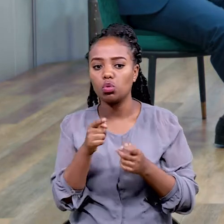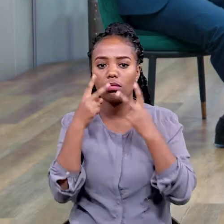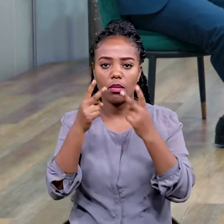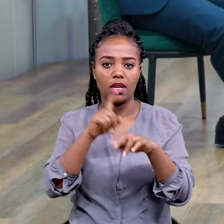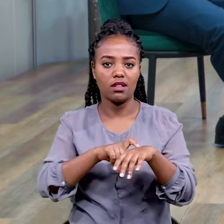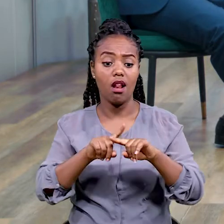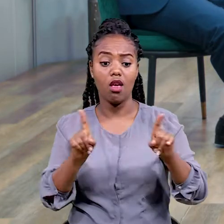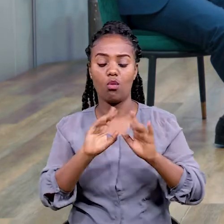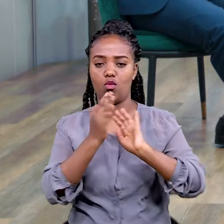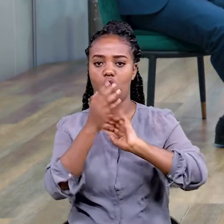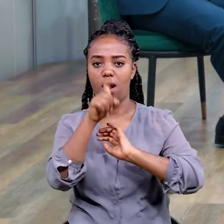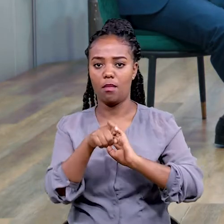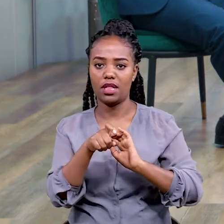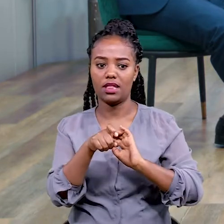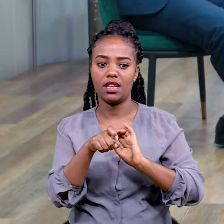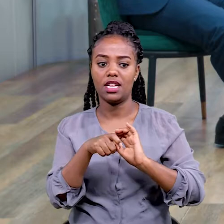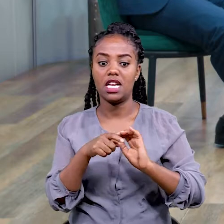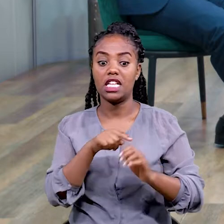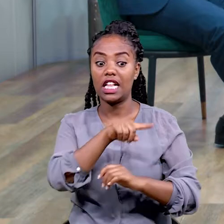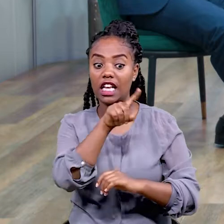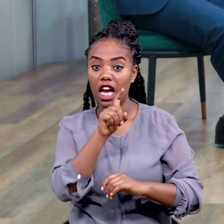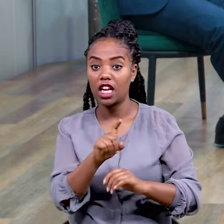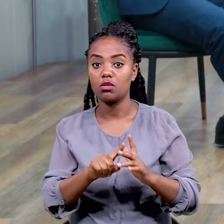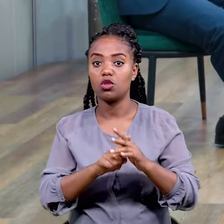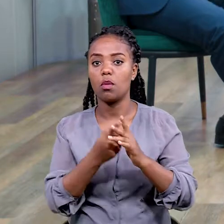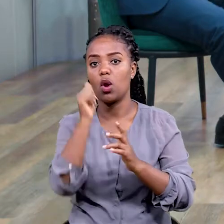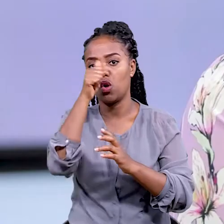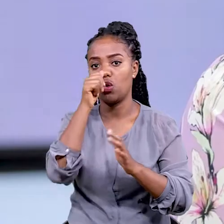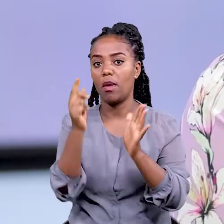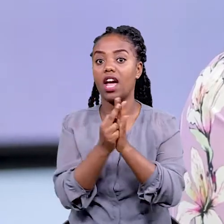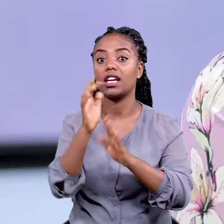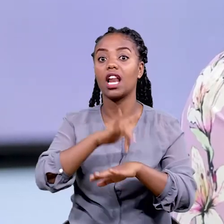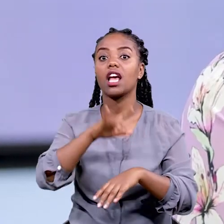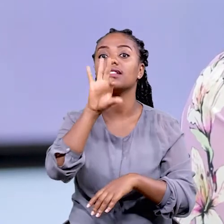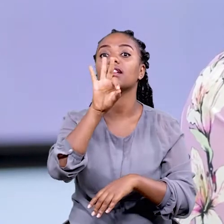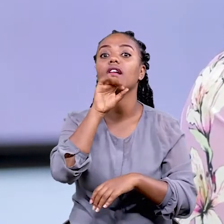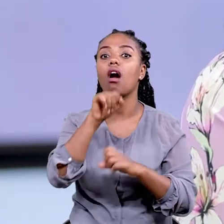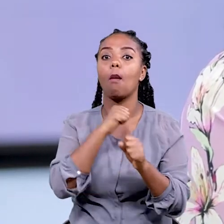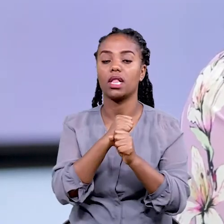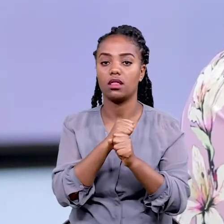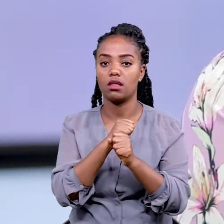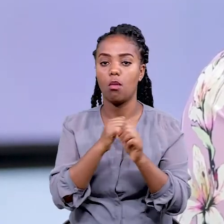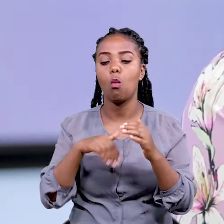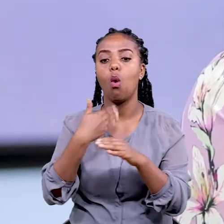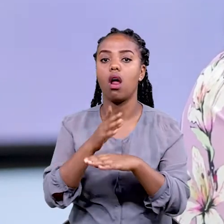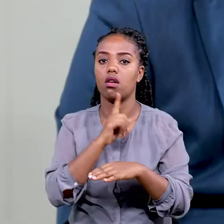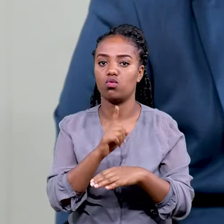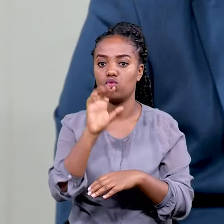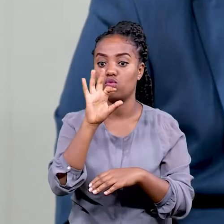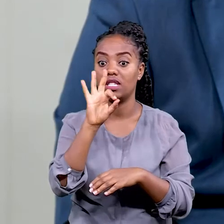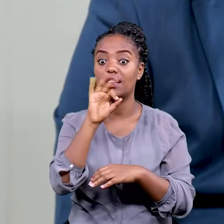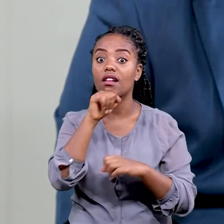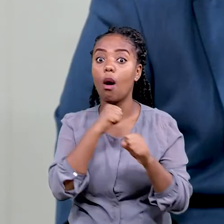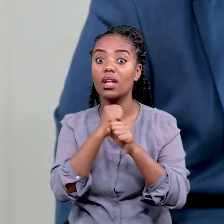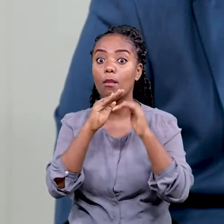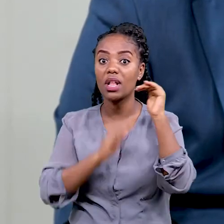በሚያይበት ጊዜ ልዩ መሆን አለበት። ተጠያቂነት የሚጀምረው የኢትዮጵያ ህግ ላይ 9 ዓመት በኋላ ነው። ከ9